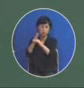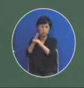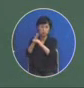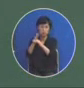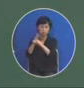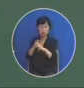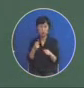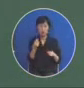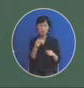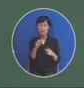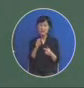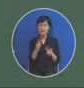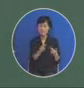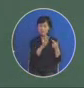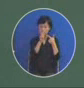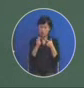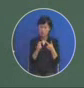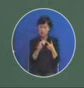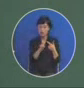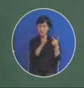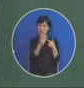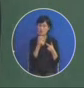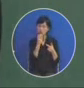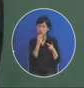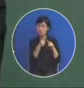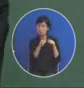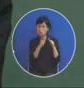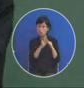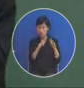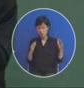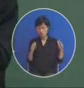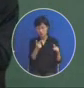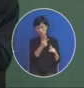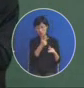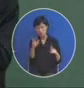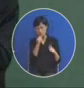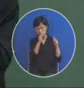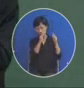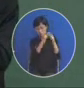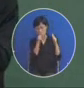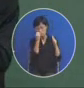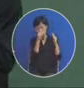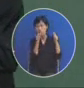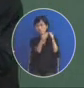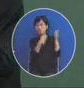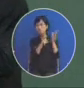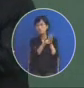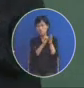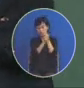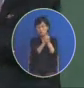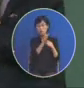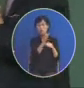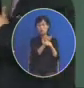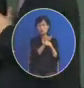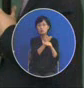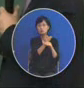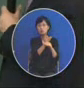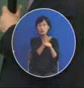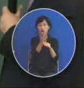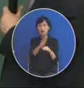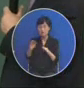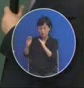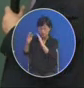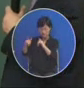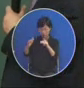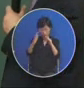큰 지금 기도를 하고 있는데 이거 모르면 큰일 나는 거예요. Yewon is building a church and Emmanuel Seoul as well has great plans.